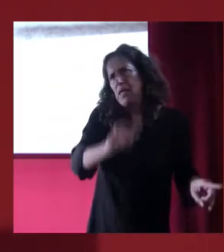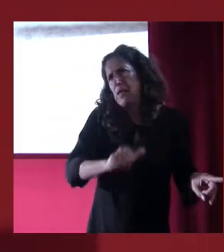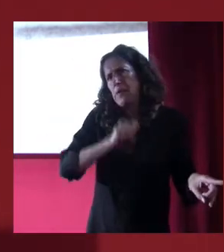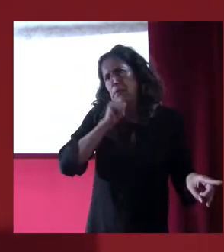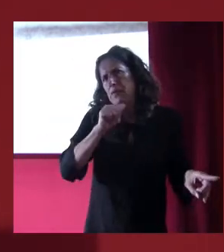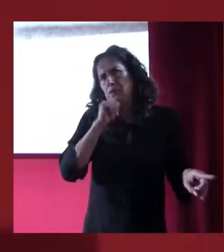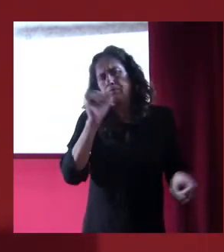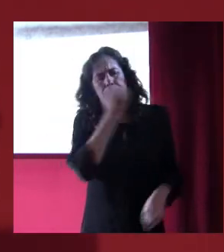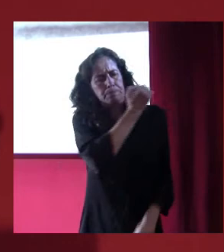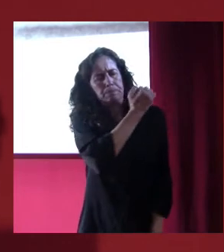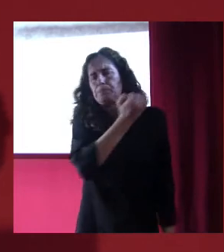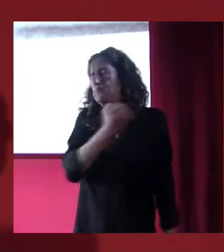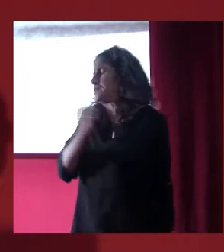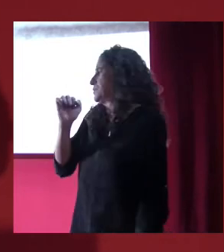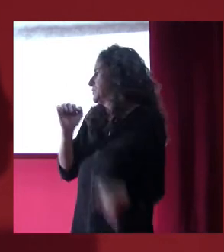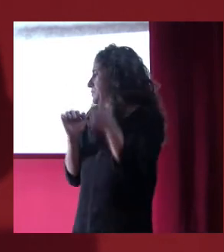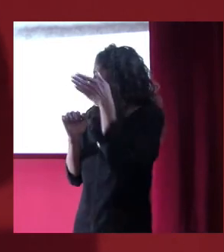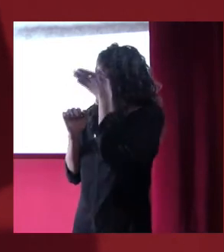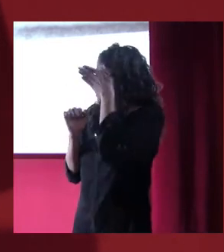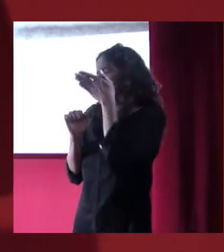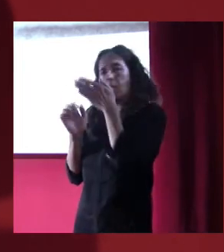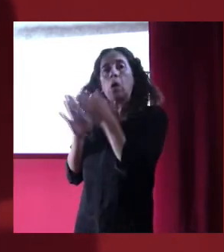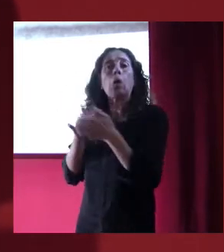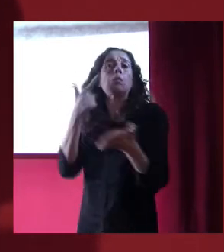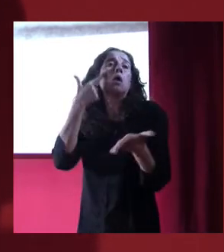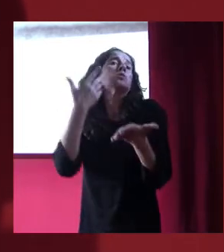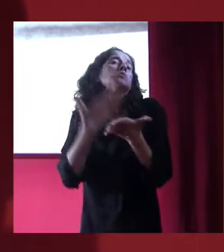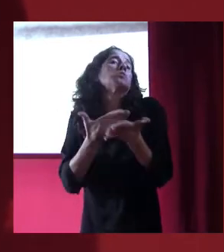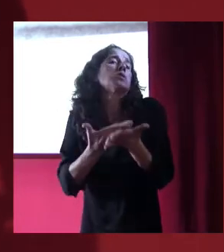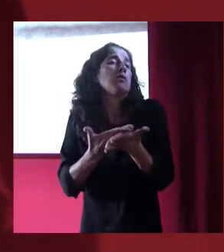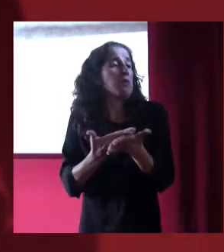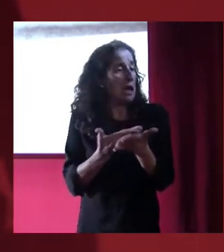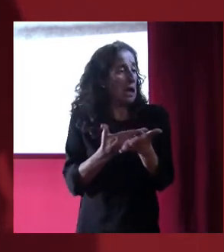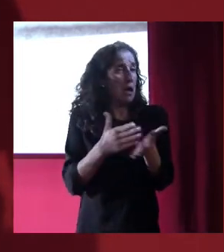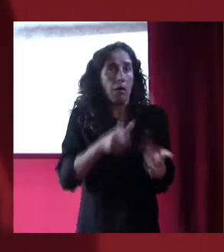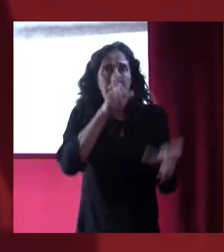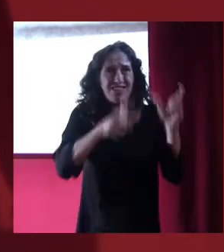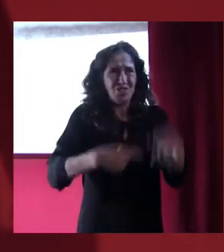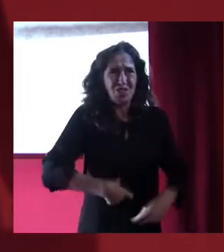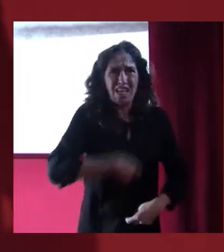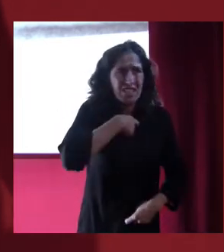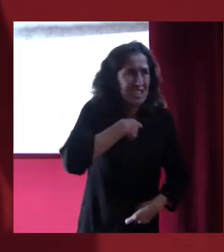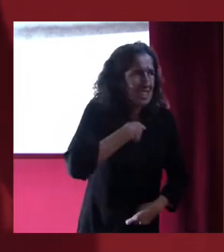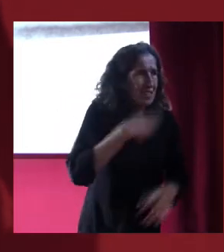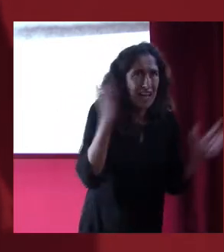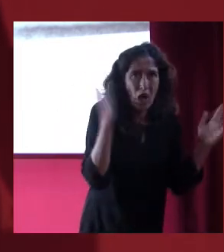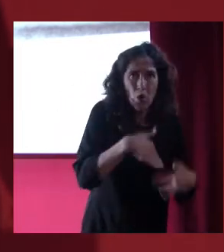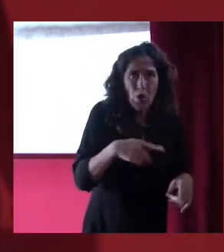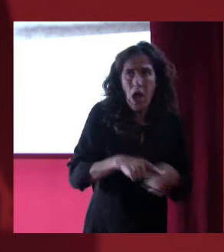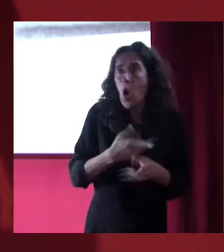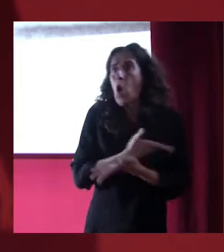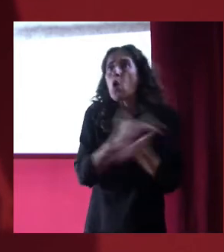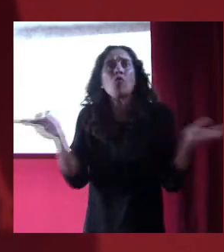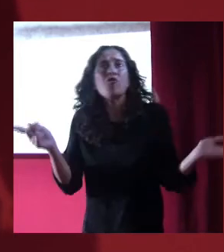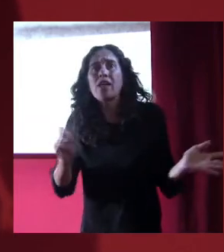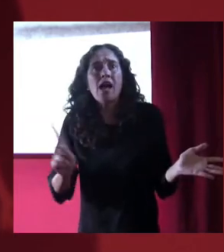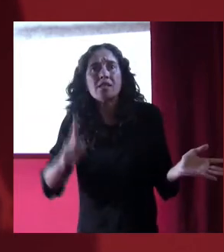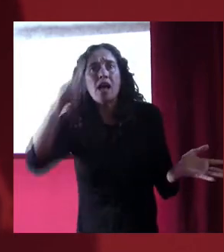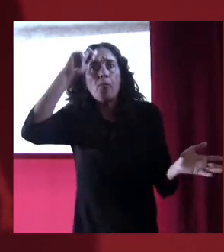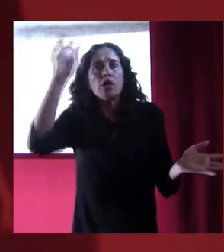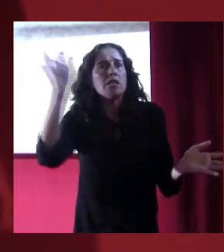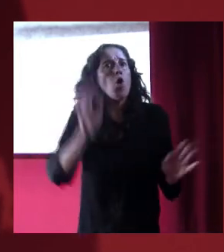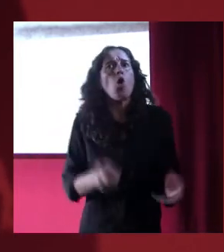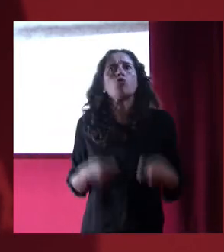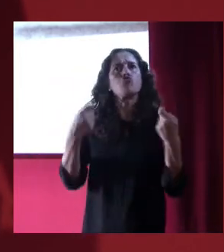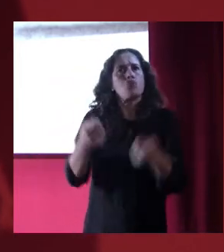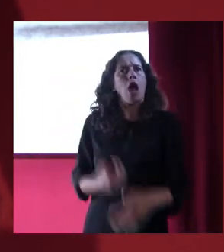deixadesa, de mirar cap a una altra banda, de justificar i tolerar l'incivisme, de no confiar en la pròpia policia, de no donar-li